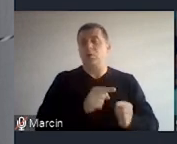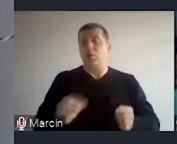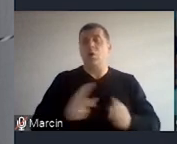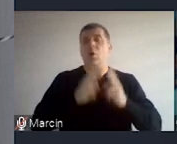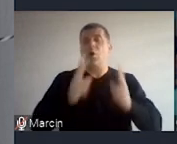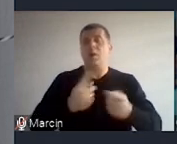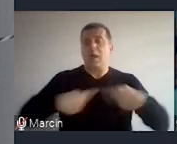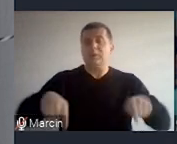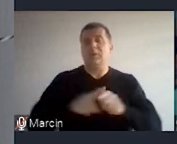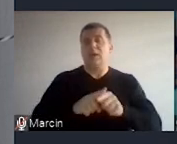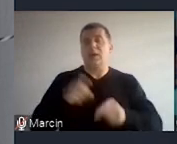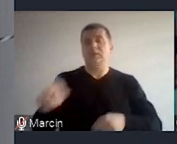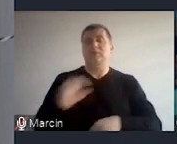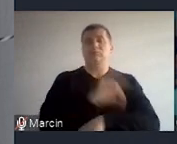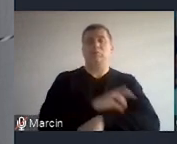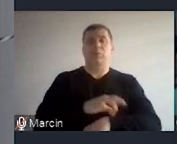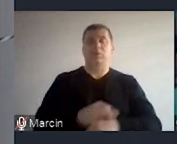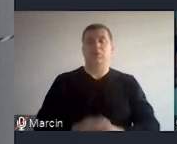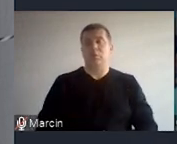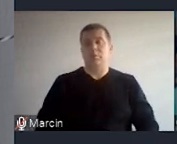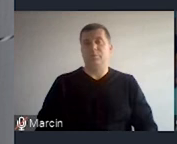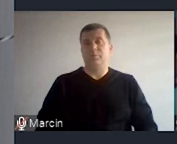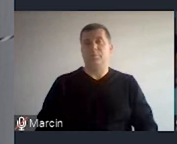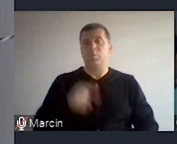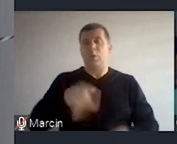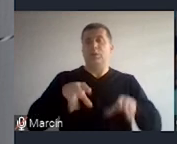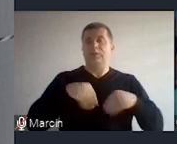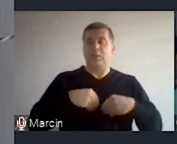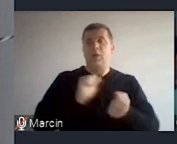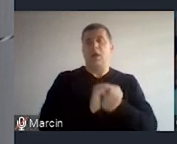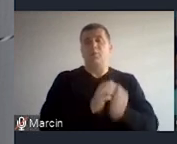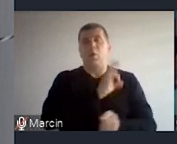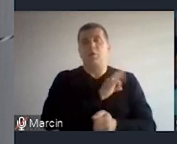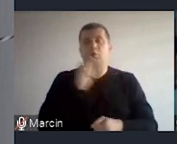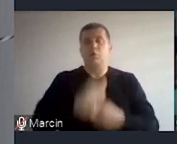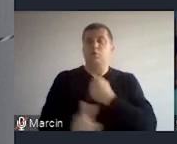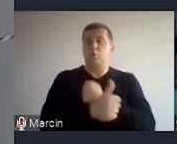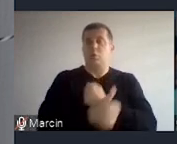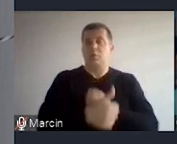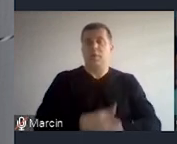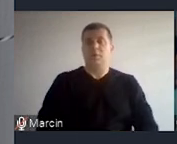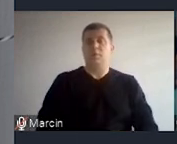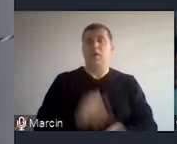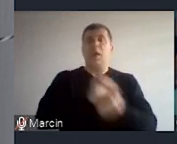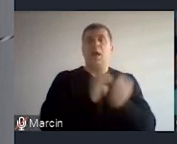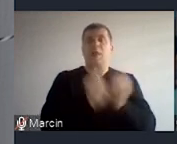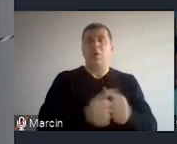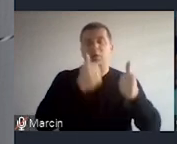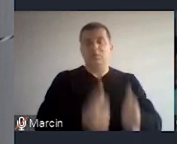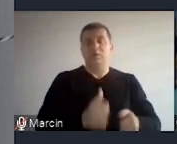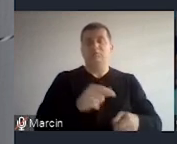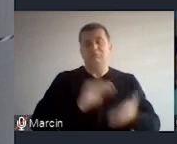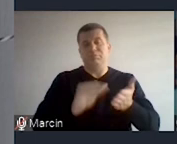okres realizacji projektu. To zatrudnienie czy oddelegowanie musi być udokumentowane albo postanowieniami